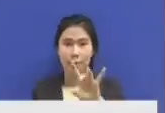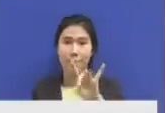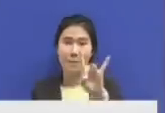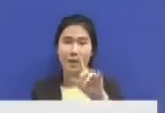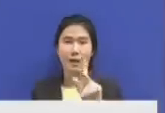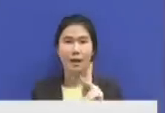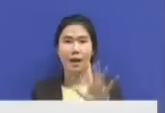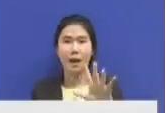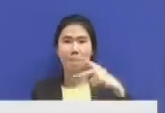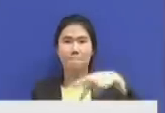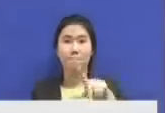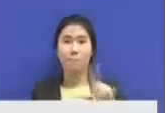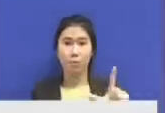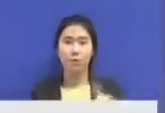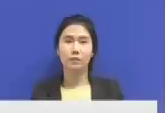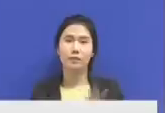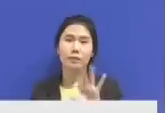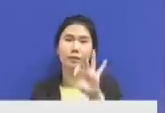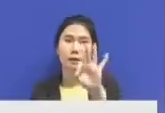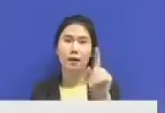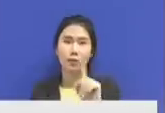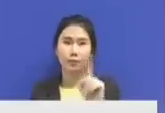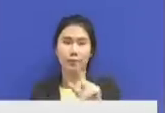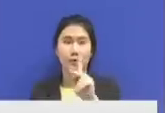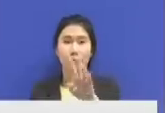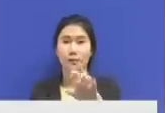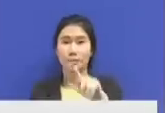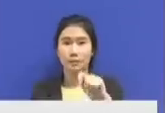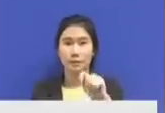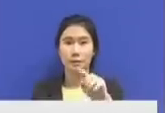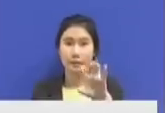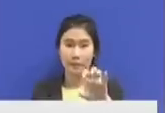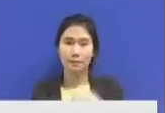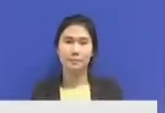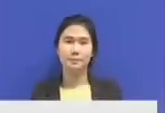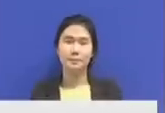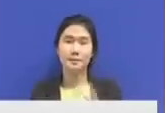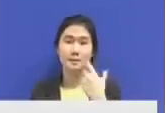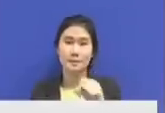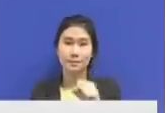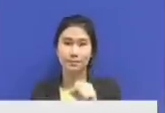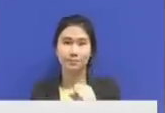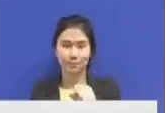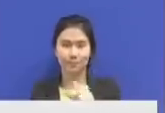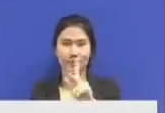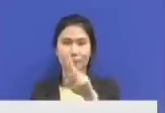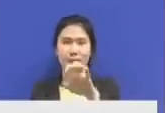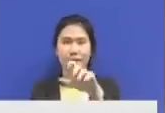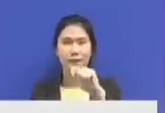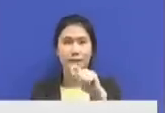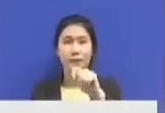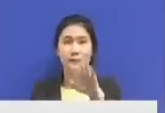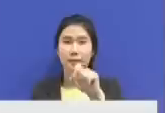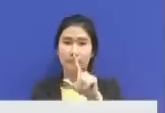เลิศเกียรติดำรงค์ 9นายจุติวัฒน์ศรีเงินสิ่งนายกิตติศักดิ์ลักษะ